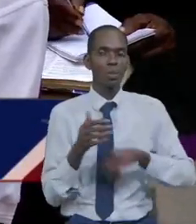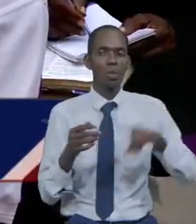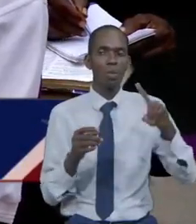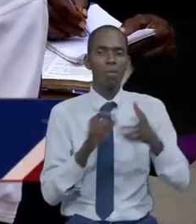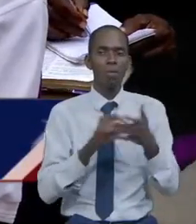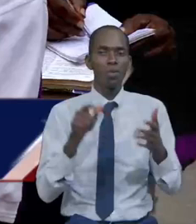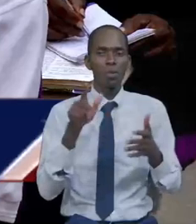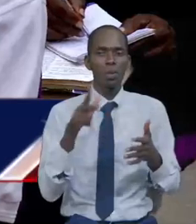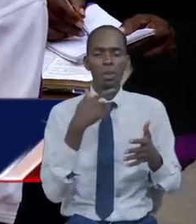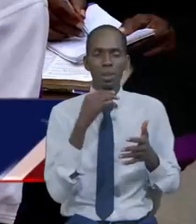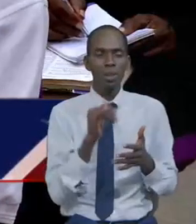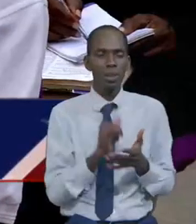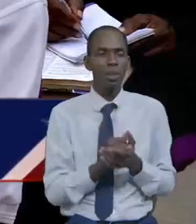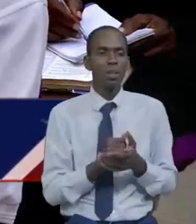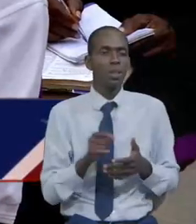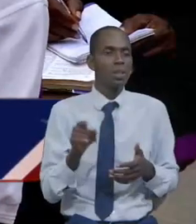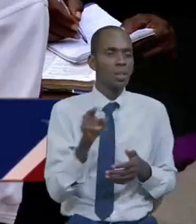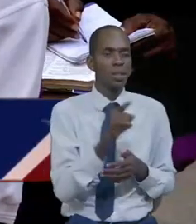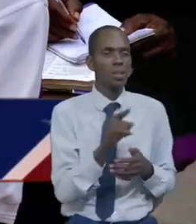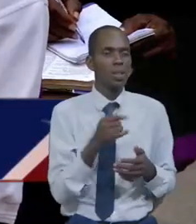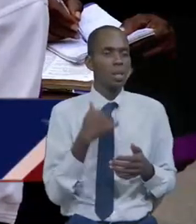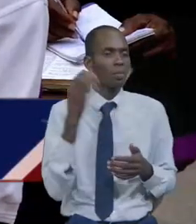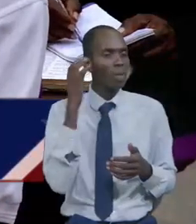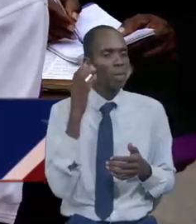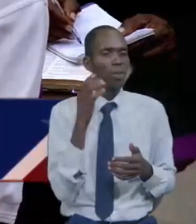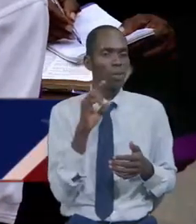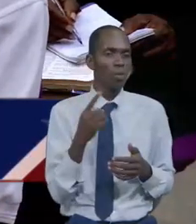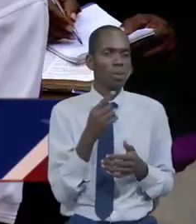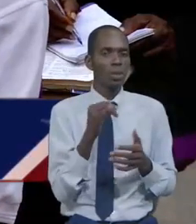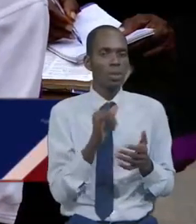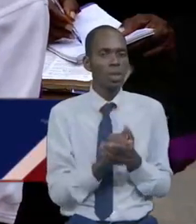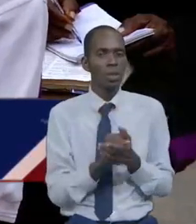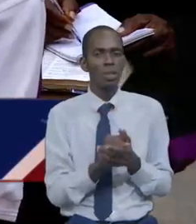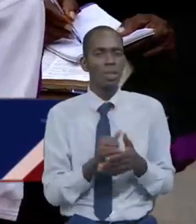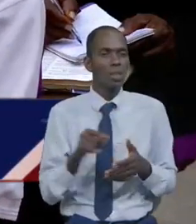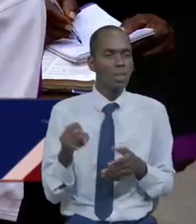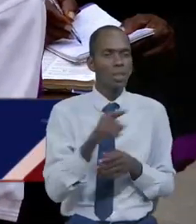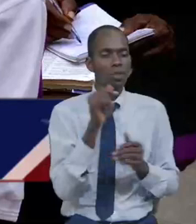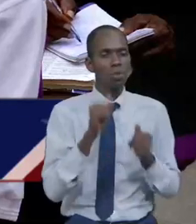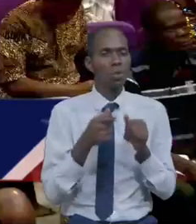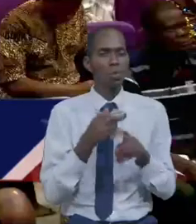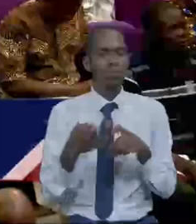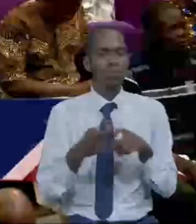Seulement, elles avaient entendu dire, « Celui qui autrefois nous persécutait,